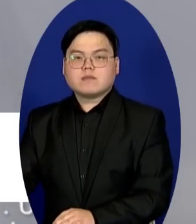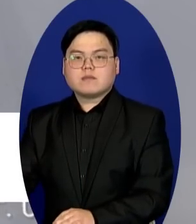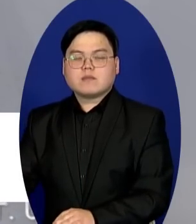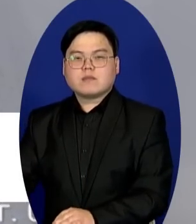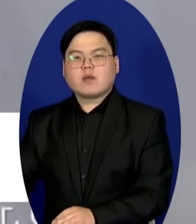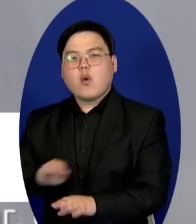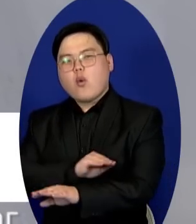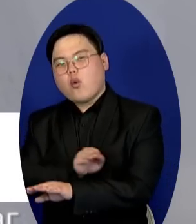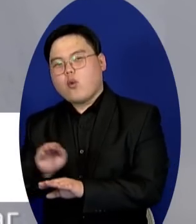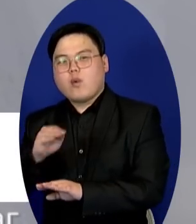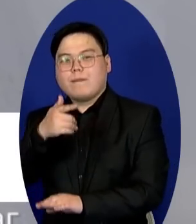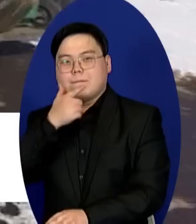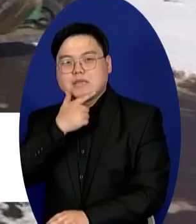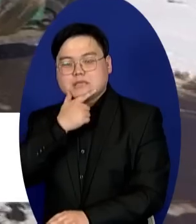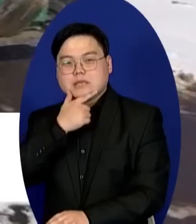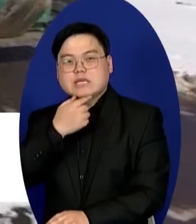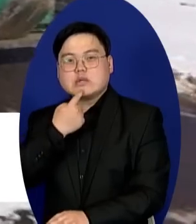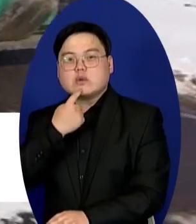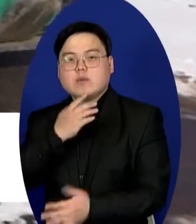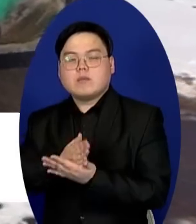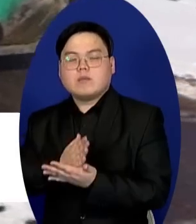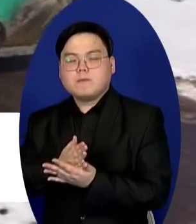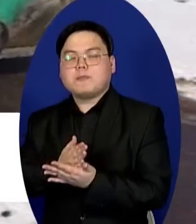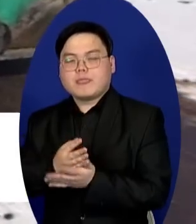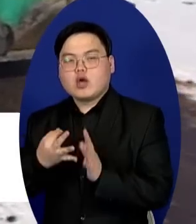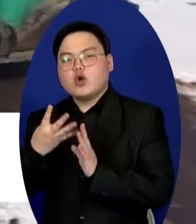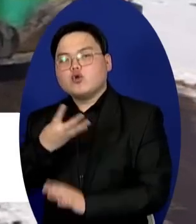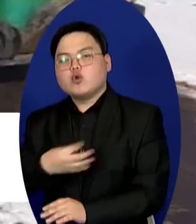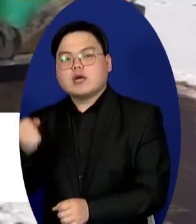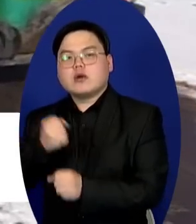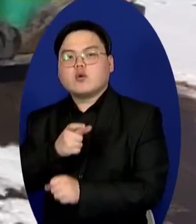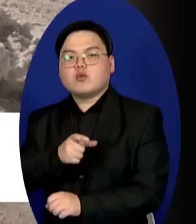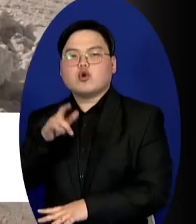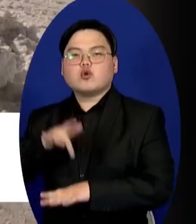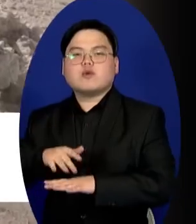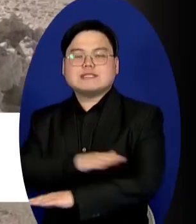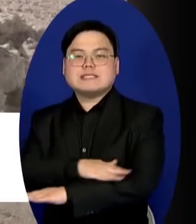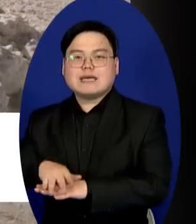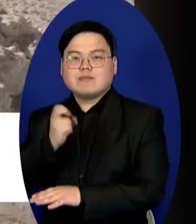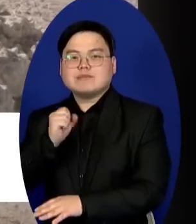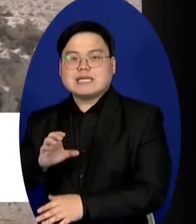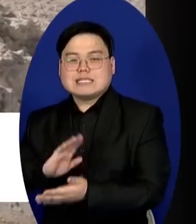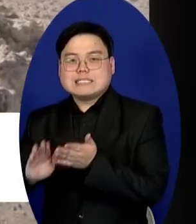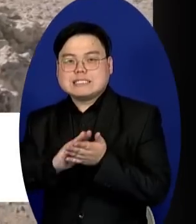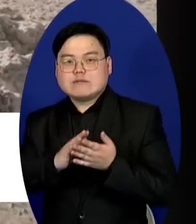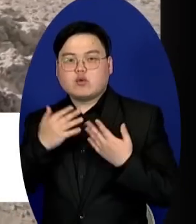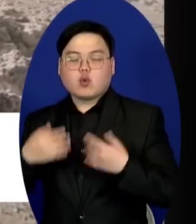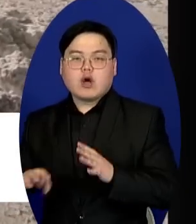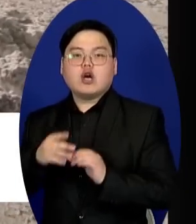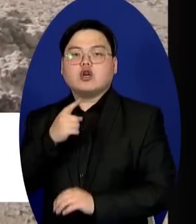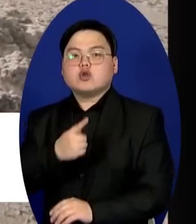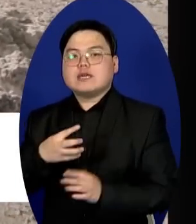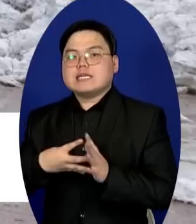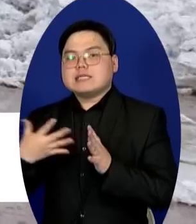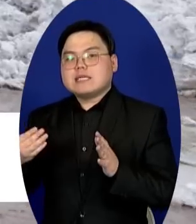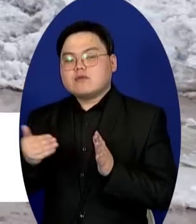Халтрага гулгаа үүсгэхэд сэргийлж хот огчлтын 400 гаруй албагч 48 цагийн турш төв магистрал замын цасыг цэвэрлжээ. 195 тонн бодис,